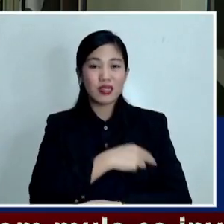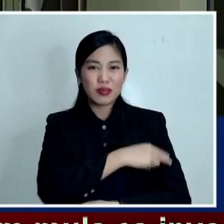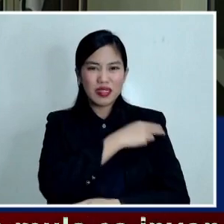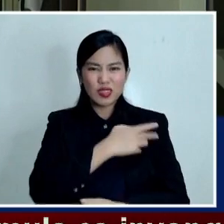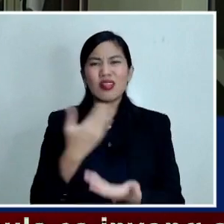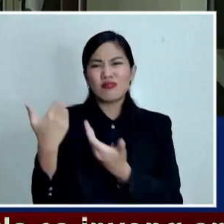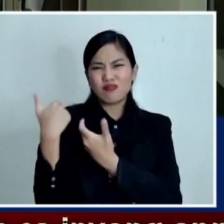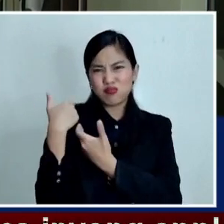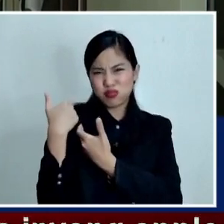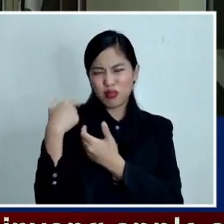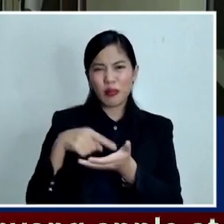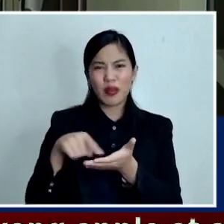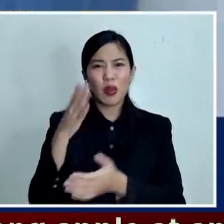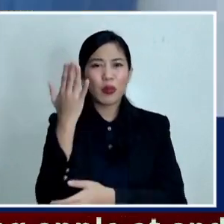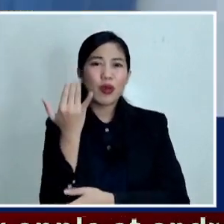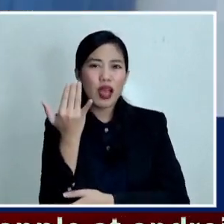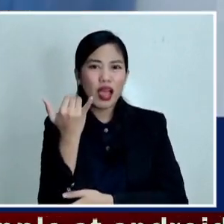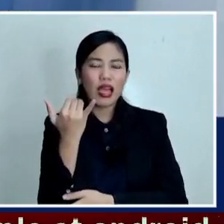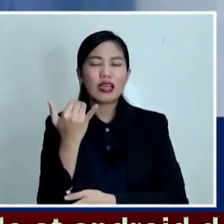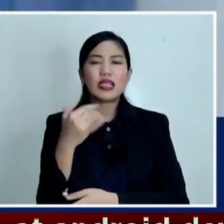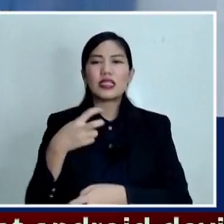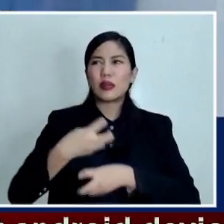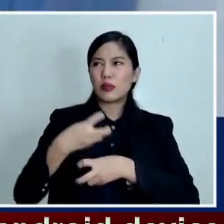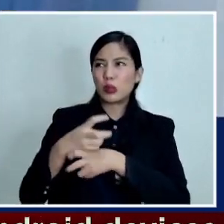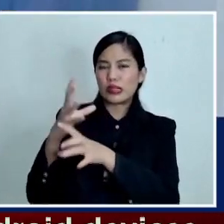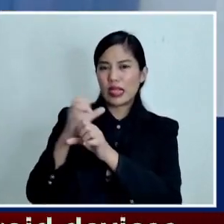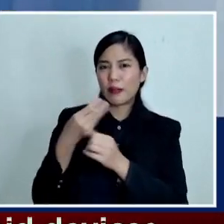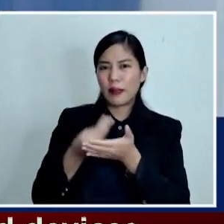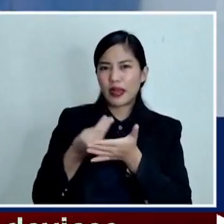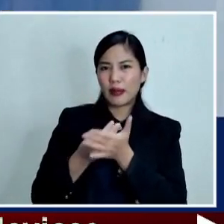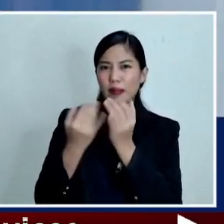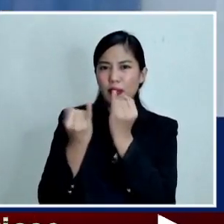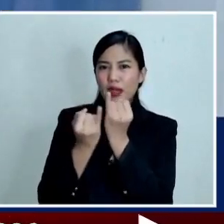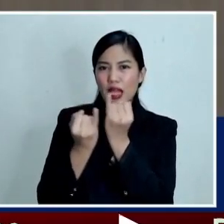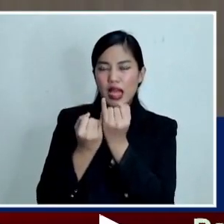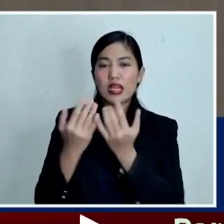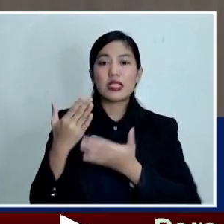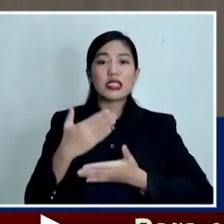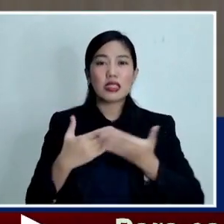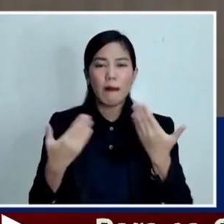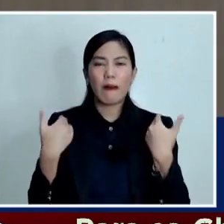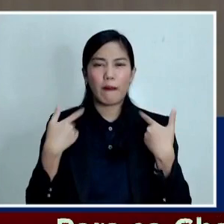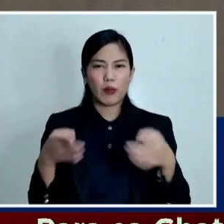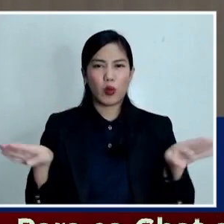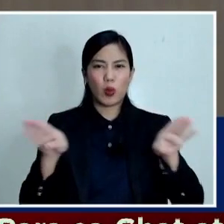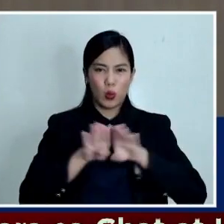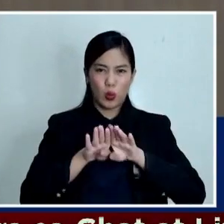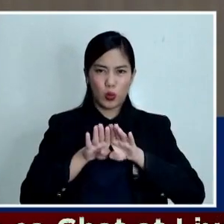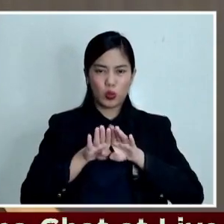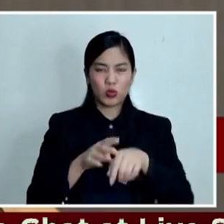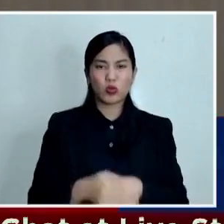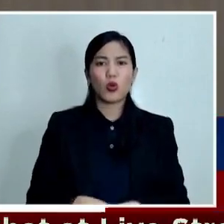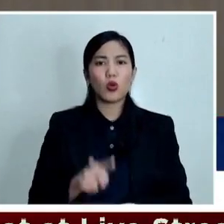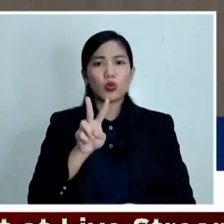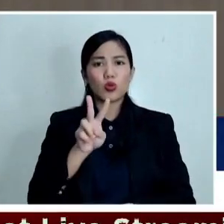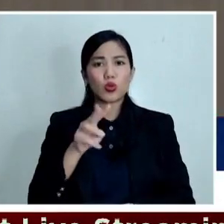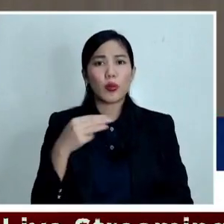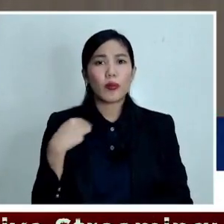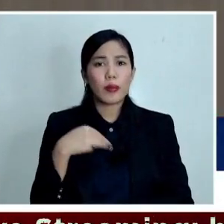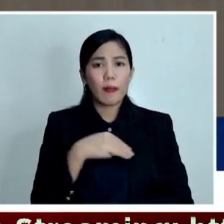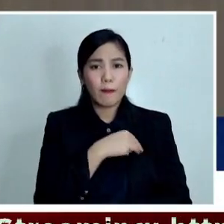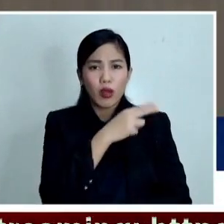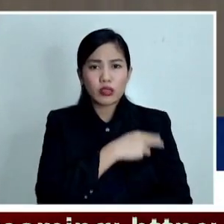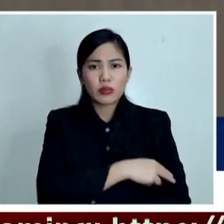dahil nahihirapang maningil sa PhilHealth, kaya may ibang nauwi pa sa pagsasara. Two of our members' hospitals have to